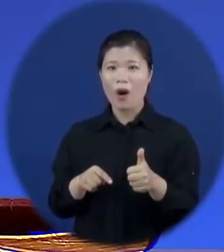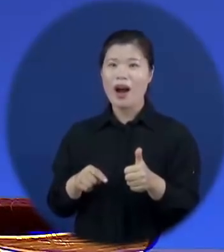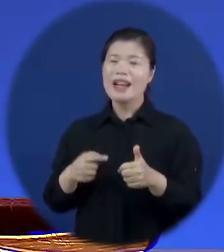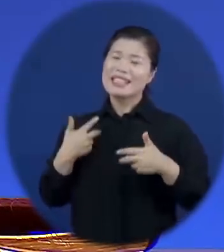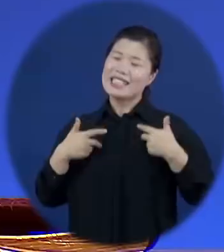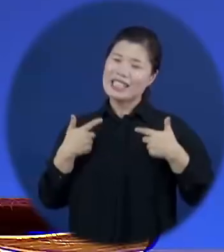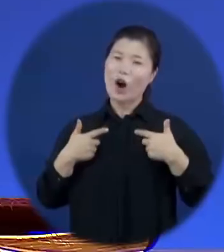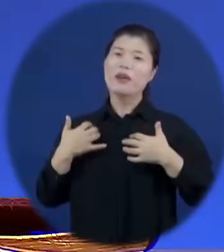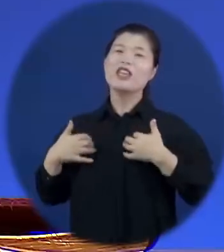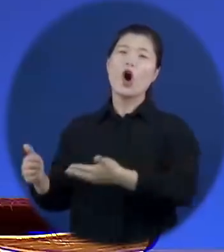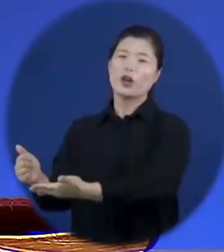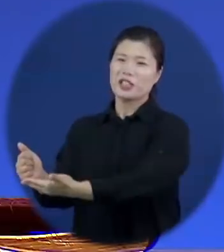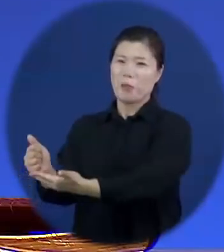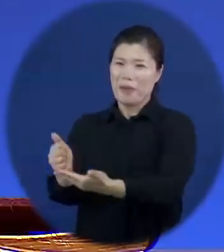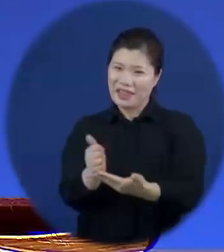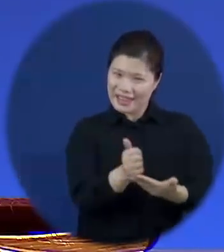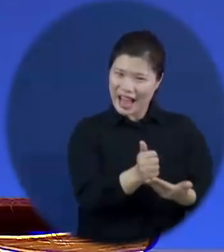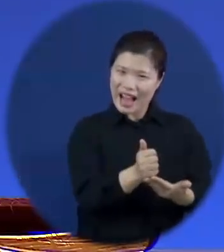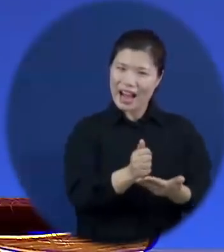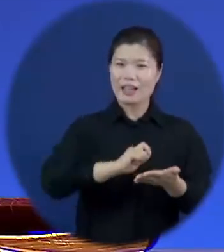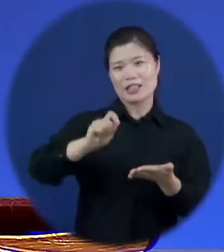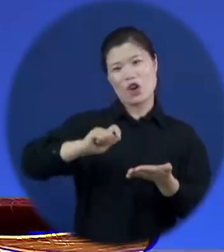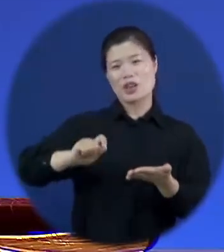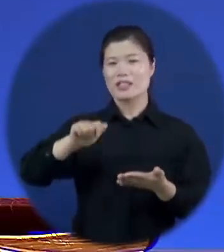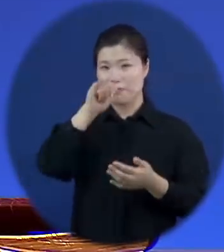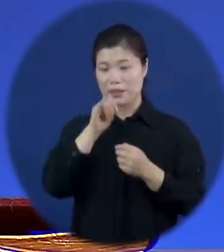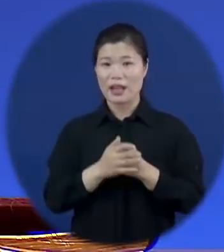영접했다고 성경은 기록하고 있습니다.